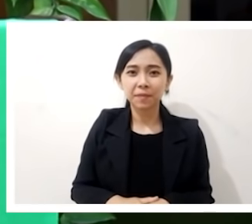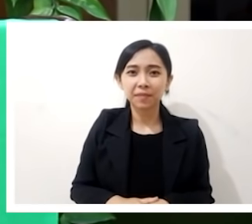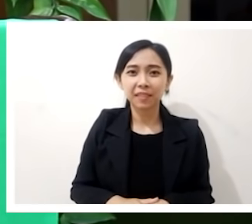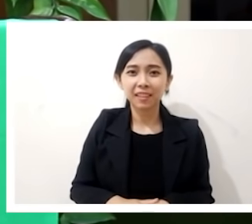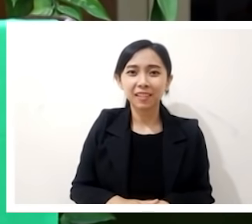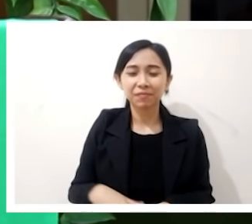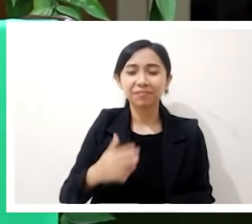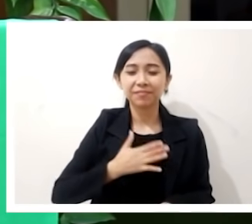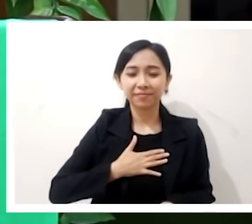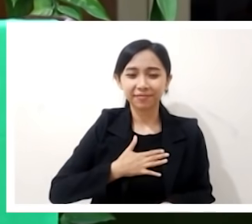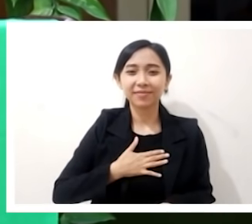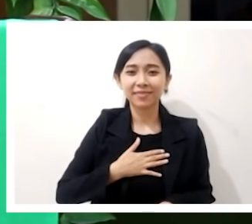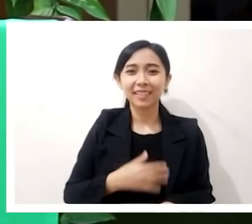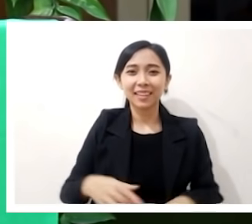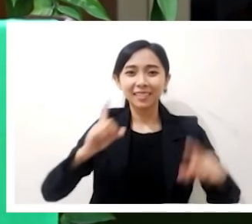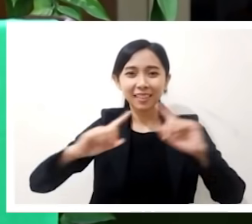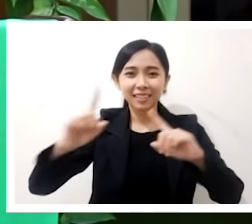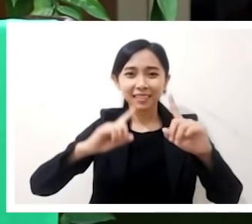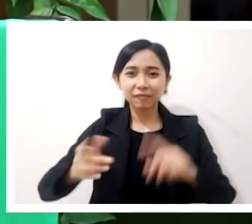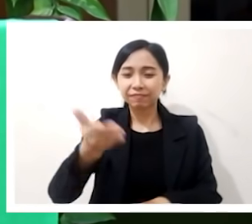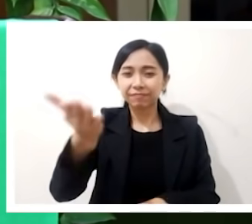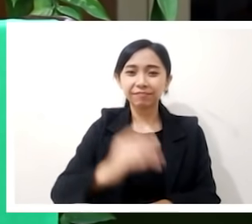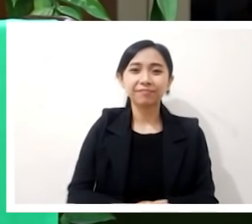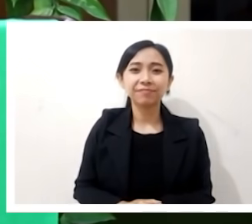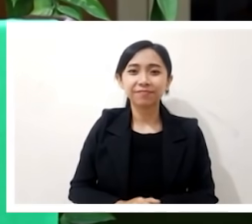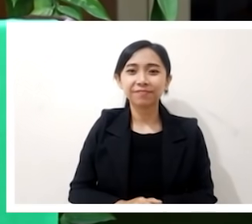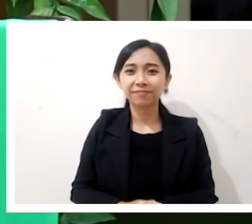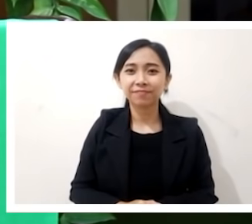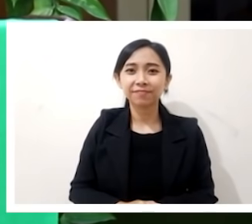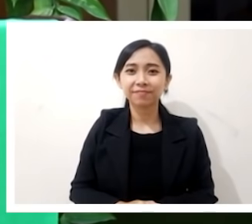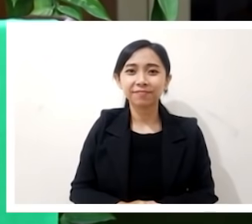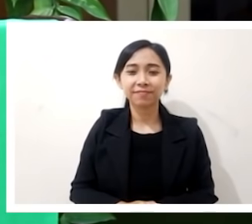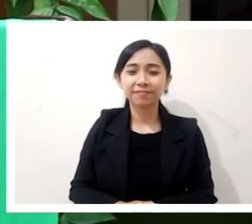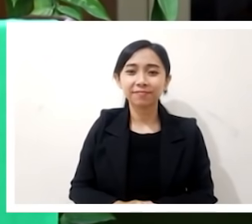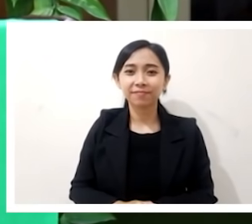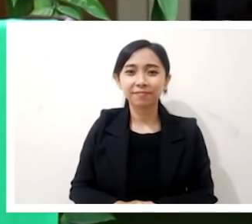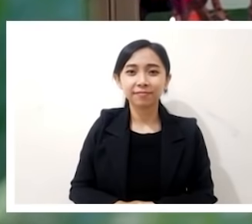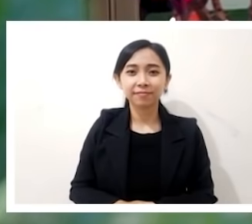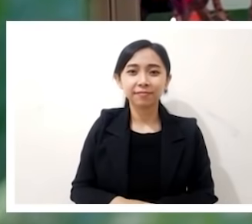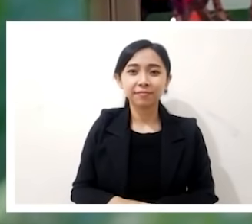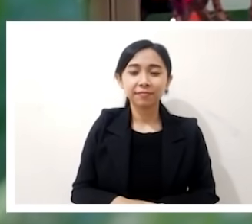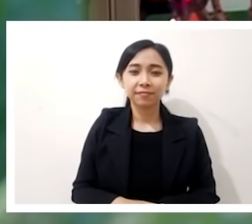saya kemukakan menjadi bahan refleksi kita bersama di kesempatan ini.